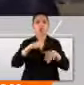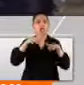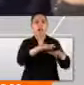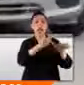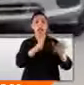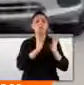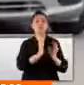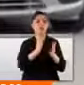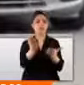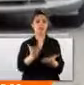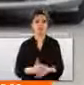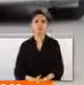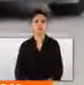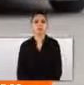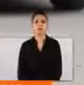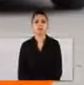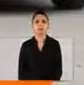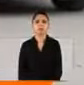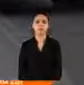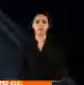eylemler sürüyor.